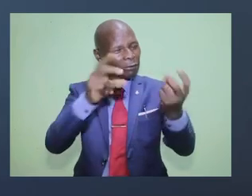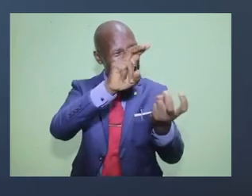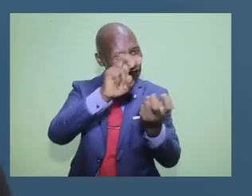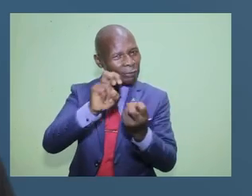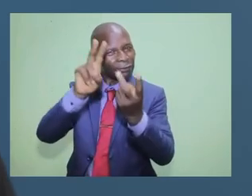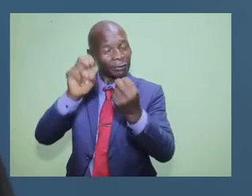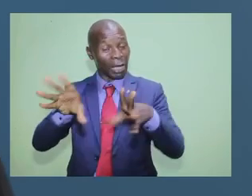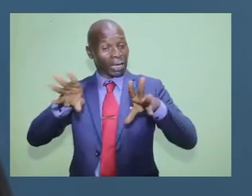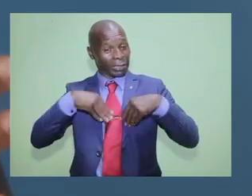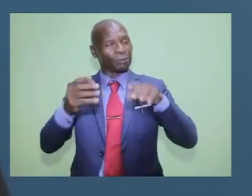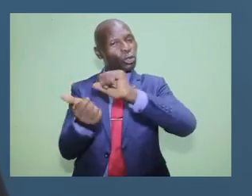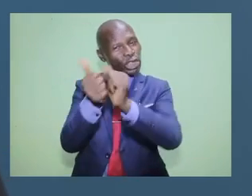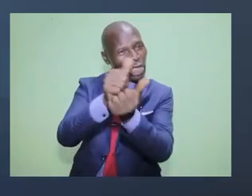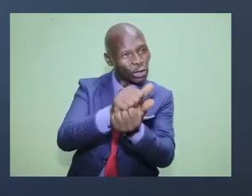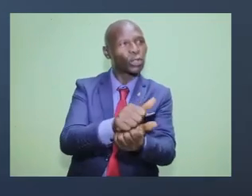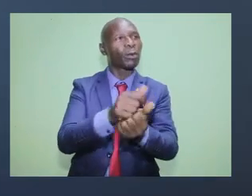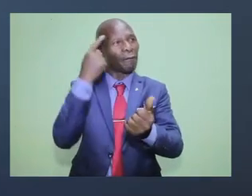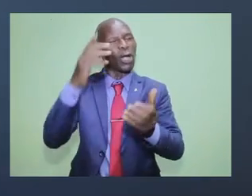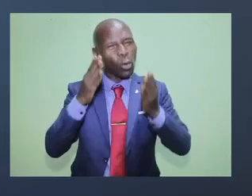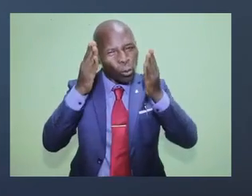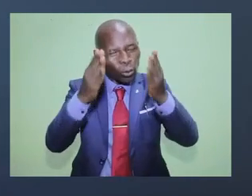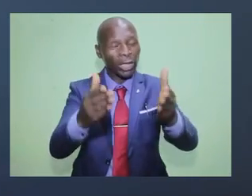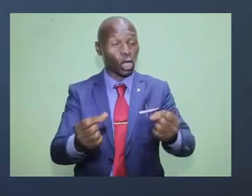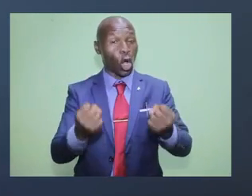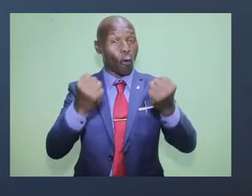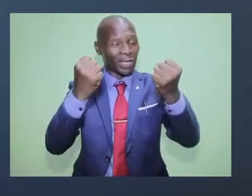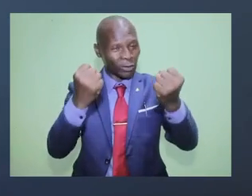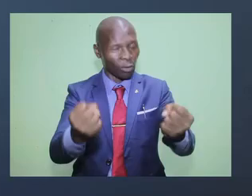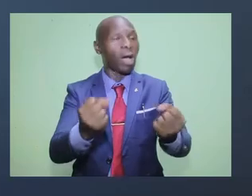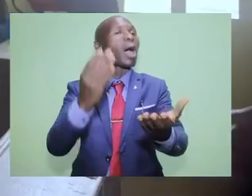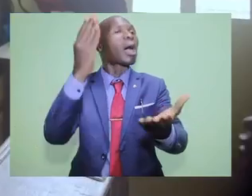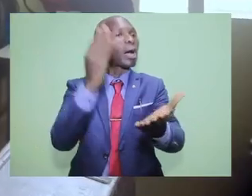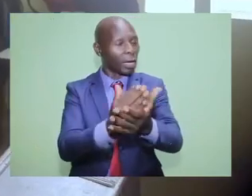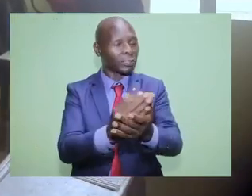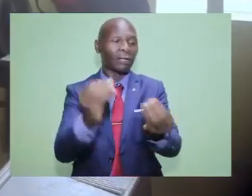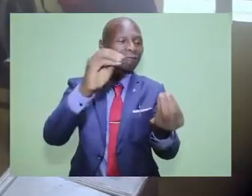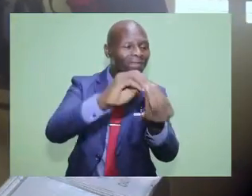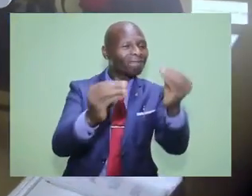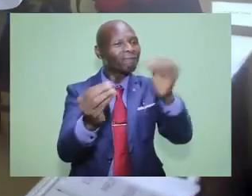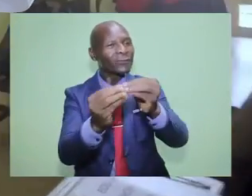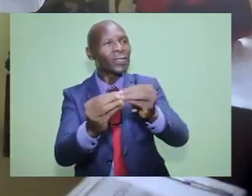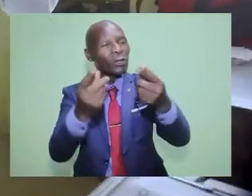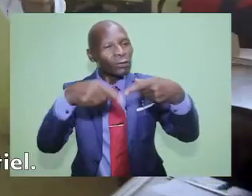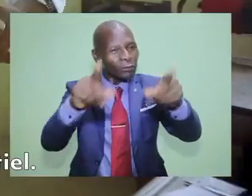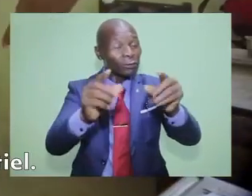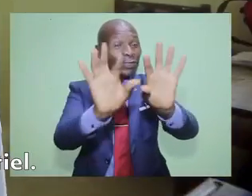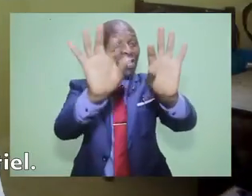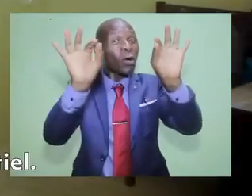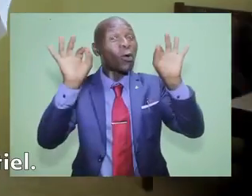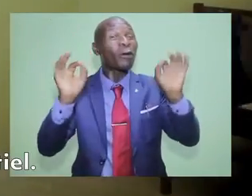être saisies. Acceptez le changement avec courage et conviction, car c'est en embrassant l'inconnu que